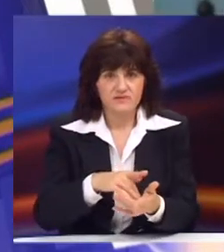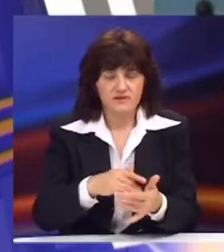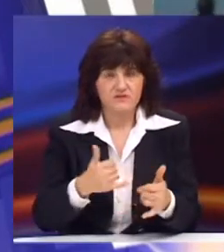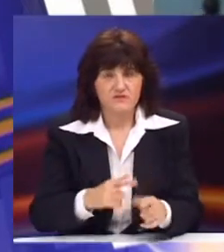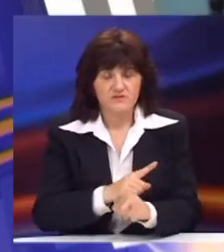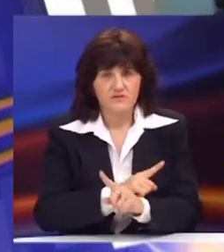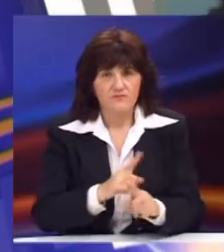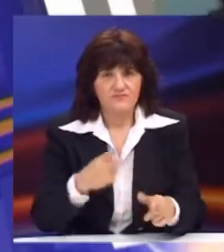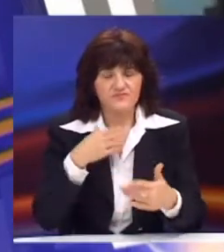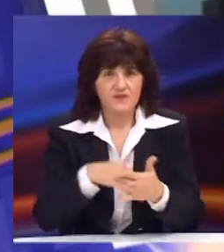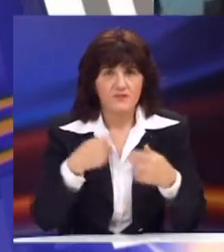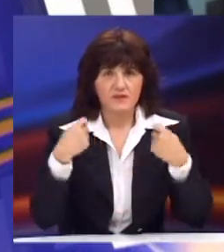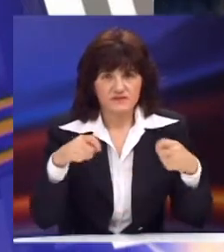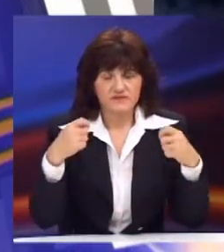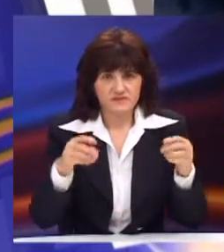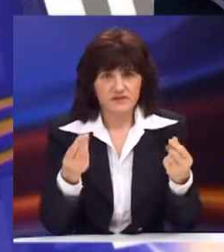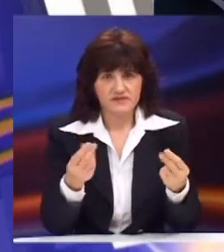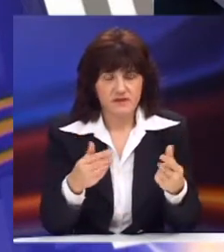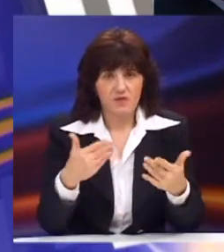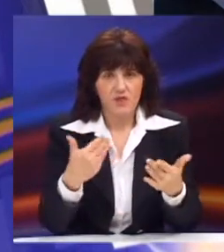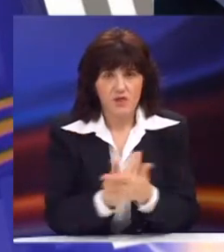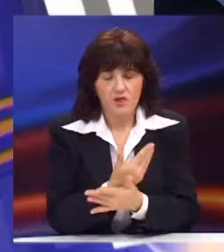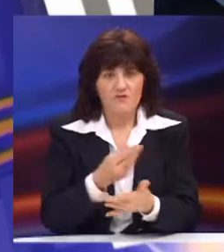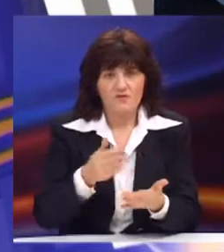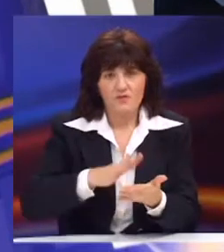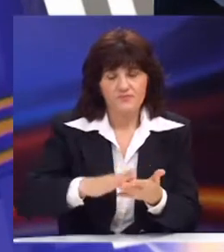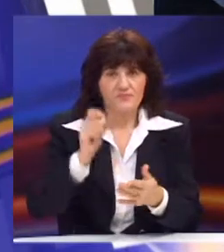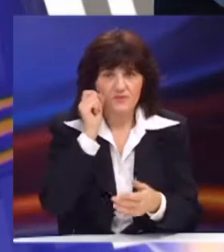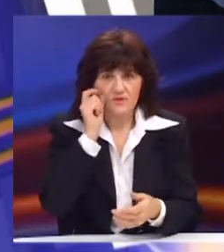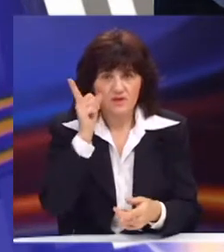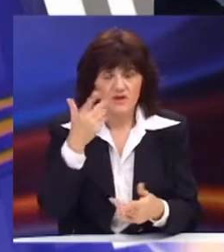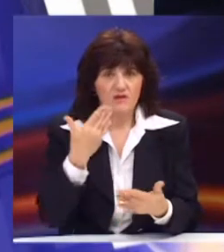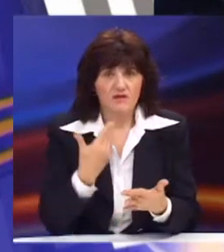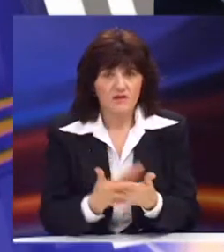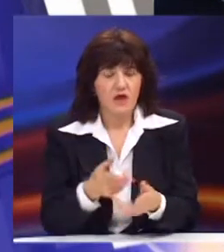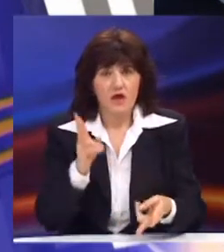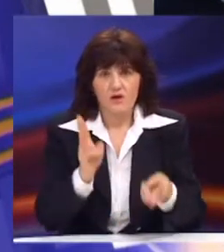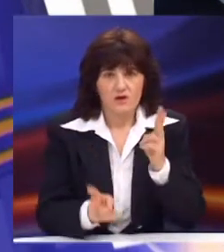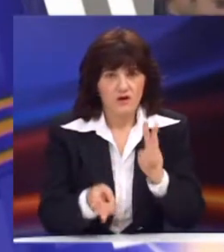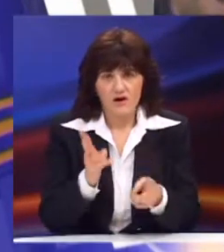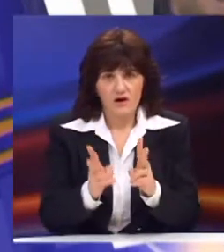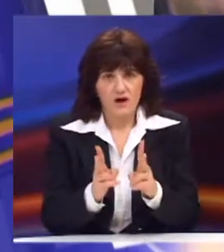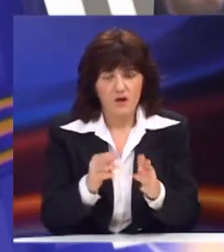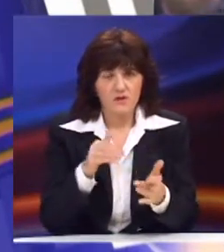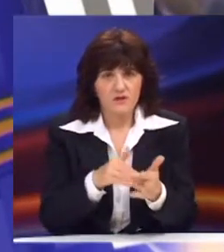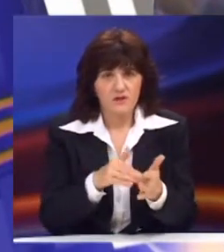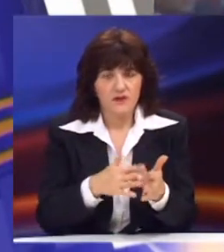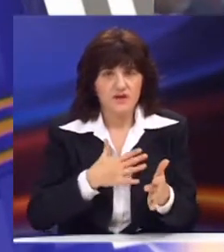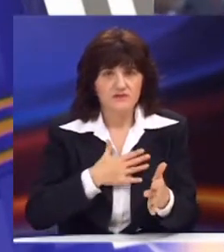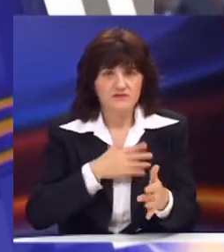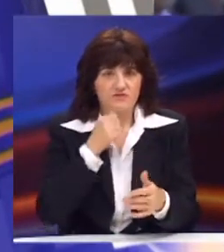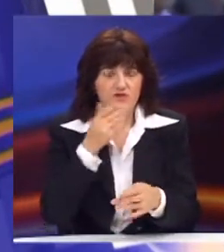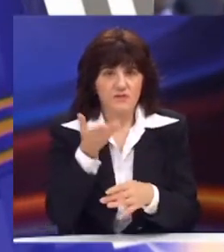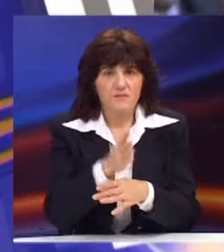centralizovanog režima. Cilj je da izgrade zemlju na novom konceptu i sa novim idejama o tome kako da zastupaju